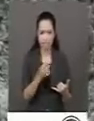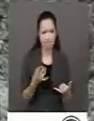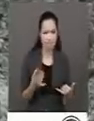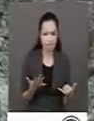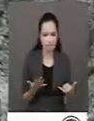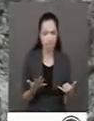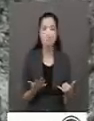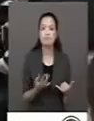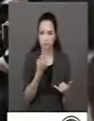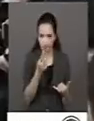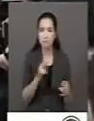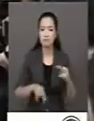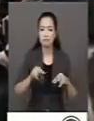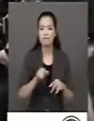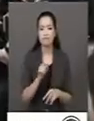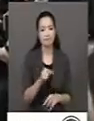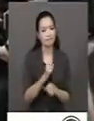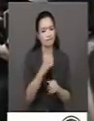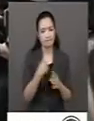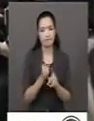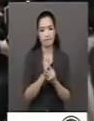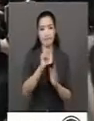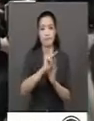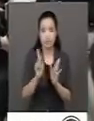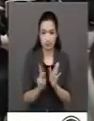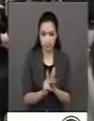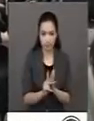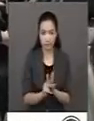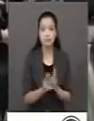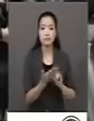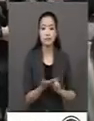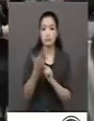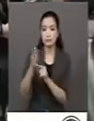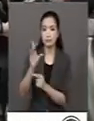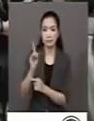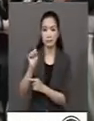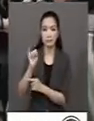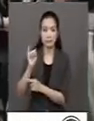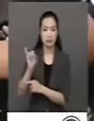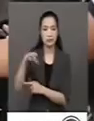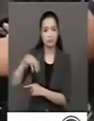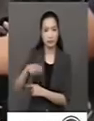ายหรือไม่อย่างไรก็จะดำเนินการตามกฎหมายแล้วก็ส่งเรื่องให้ทาง DSI ด้วยนะ